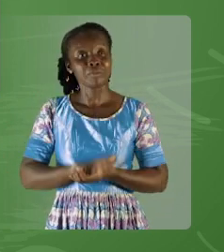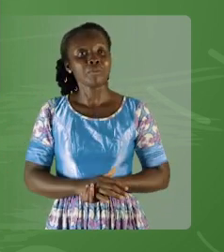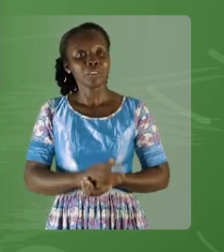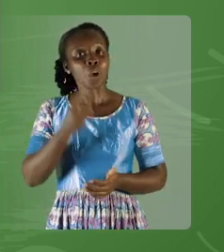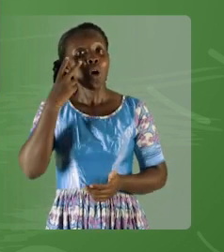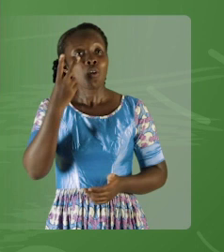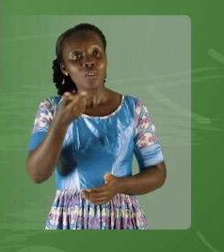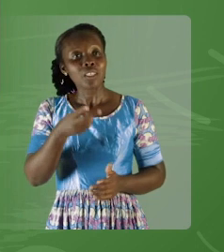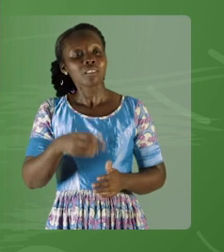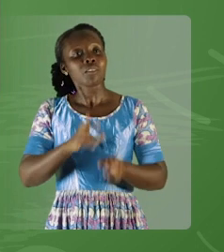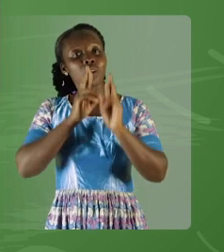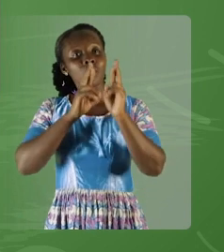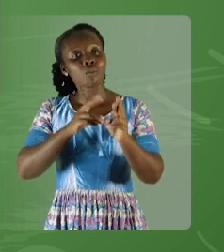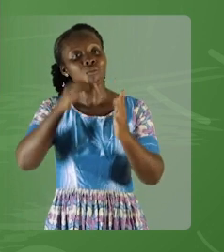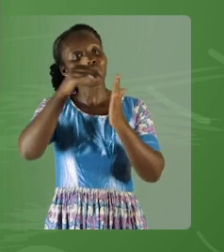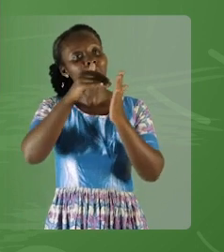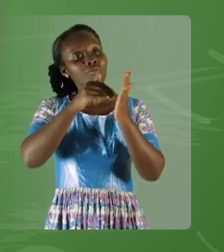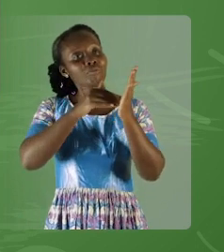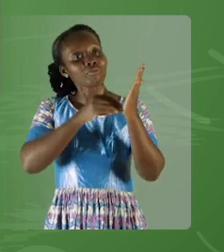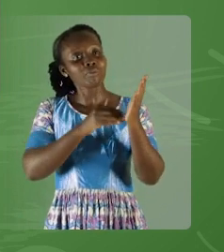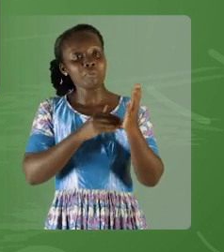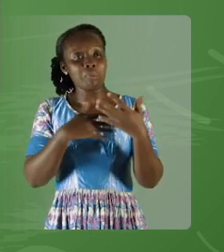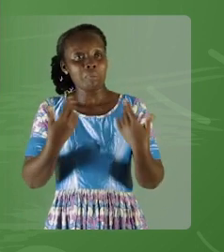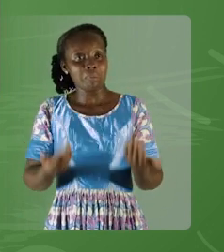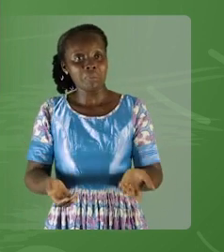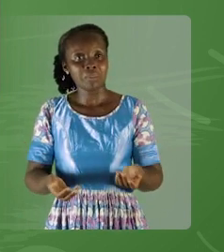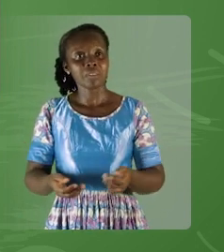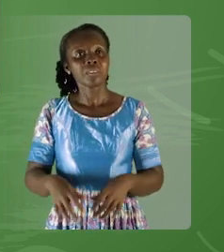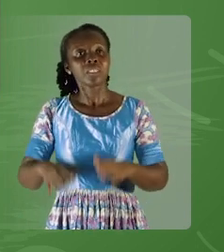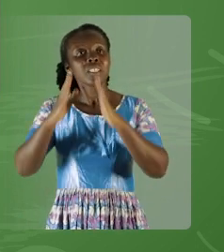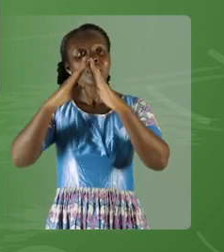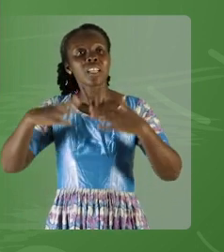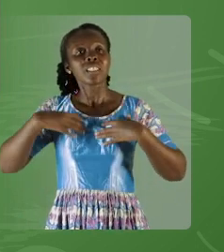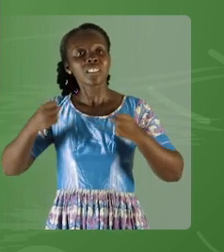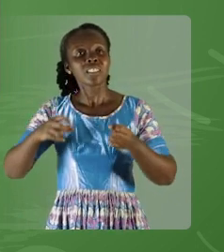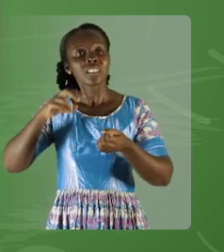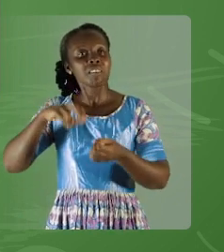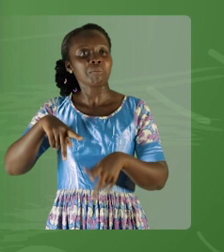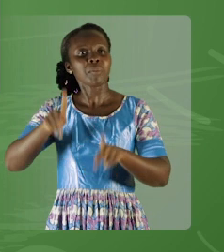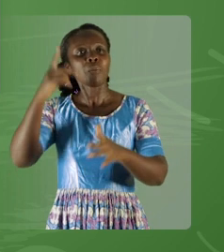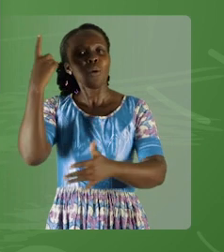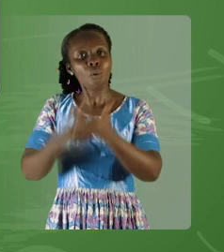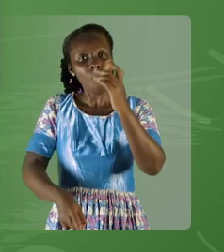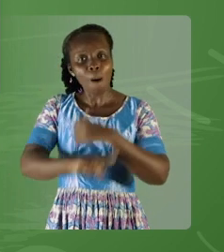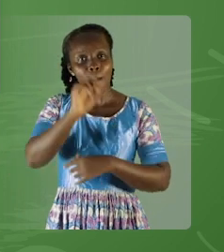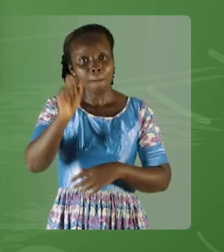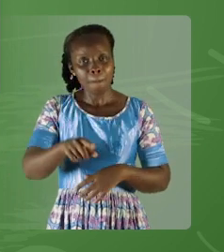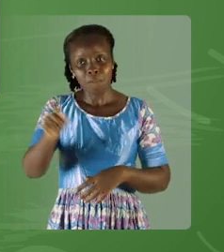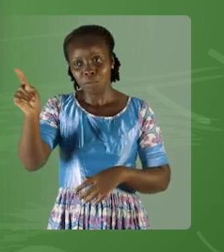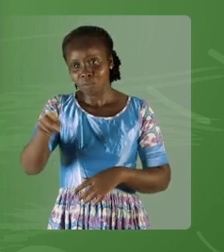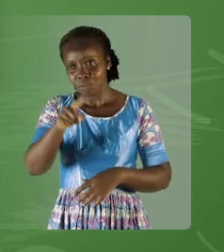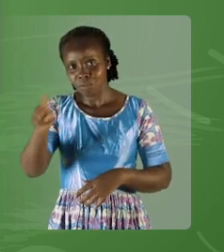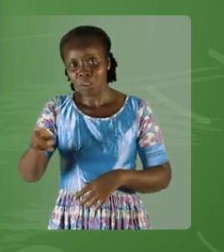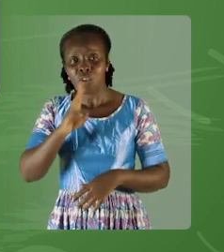des affirmations relatives au rôle des centres de santé. Coche la case